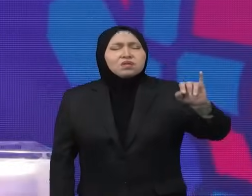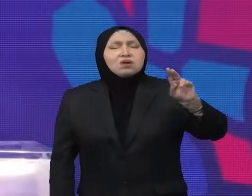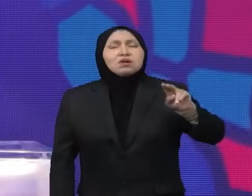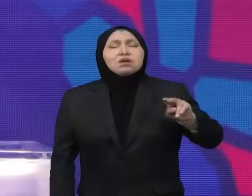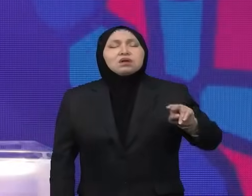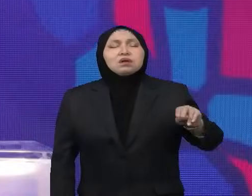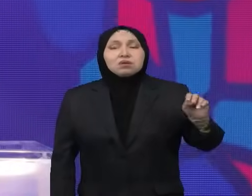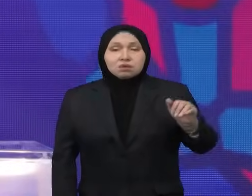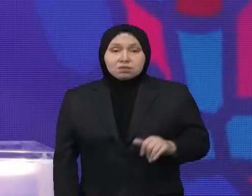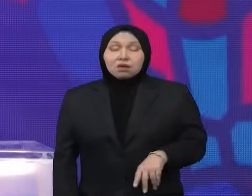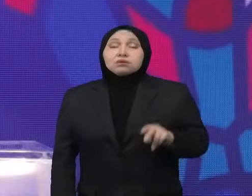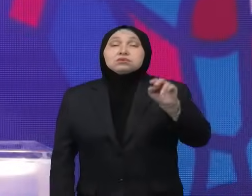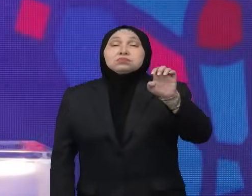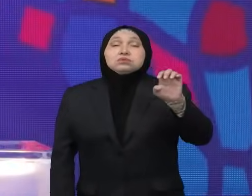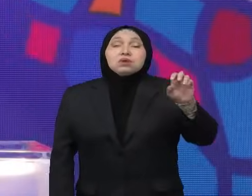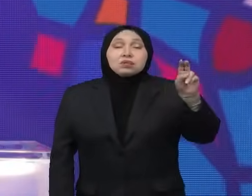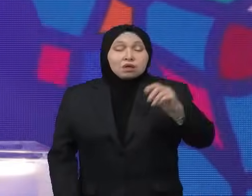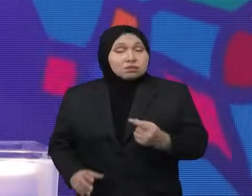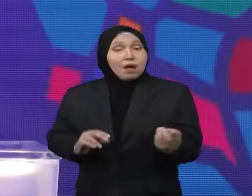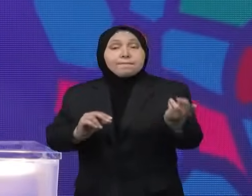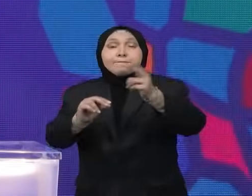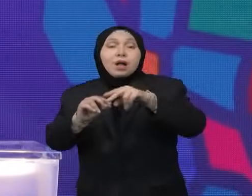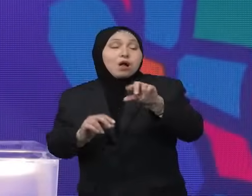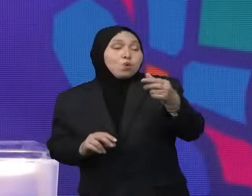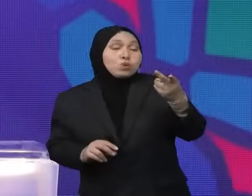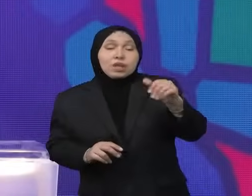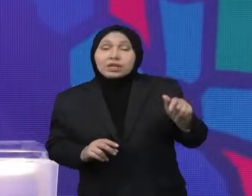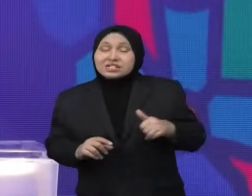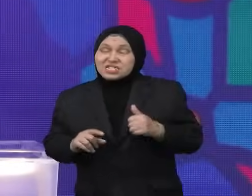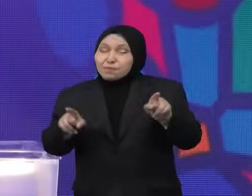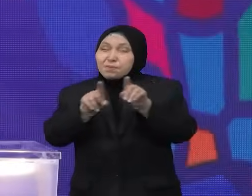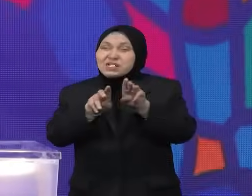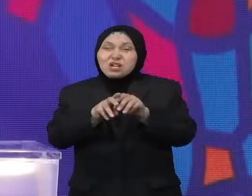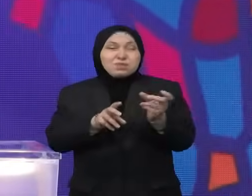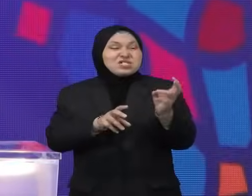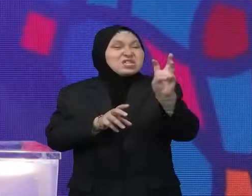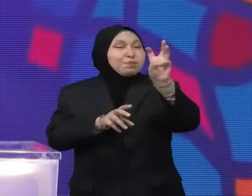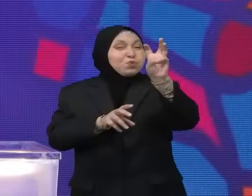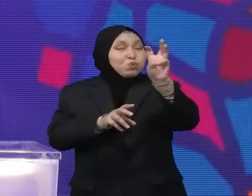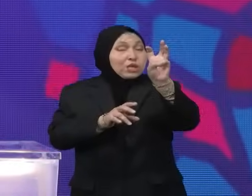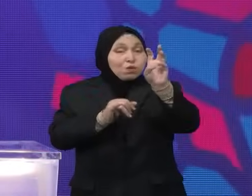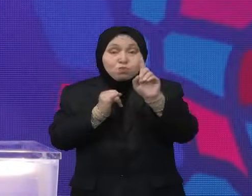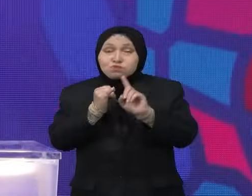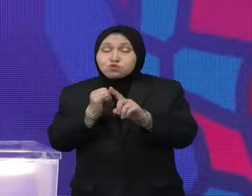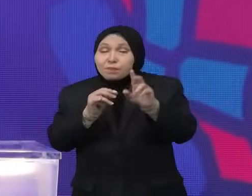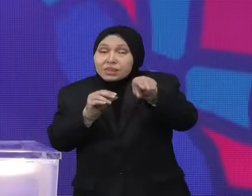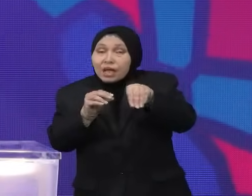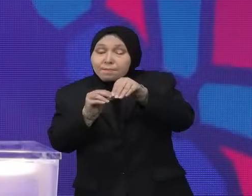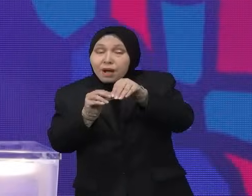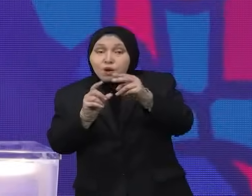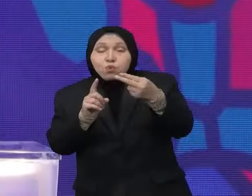mustadhafin. Itu dah tambah gunnah. Kita macam ada sabdu pula. Nun tu macam sabdu di hujung. Menambah huruf